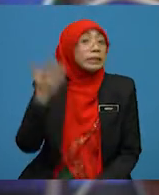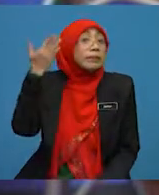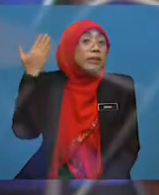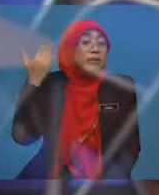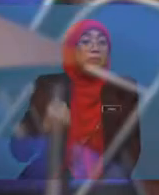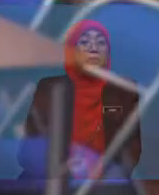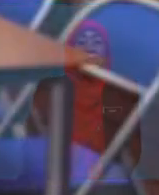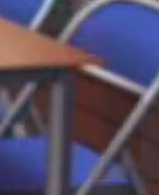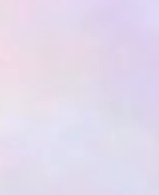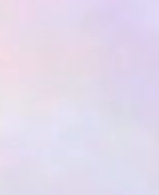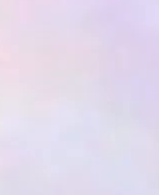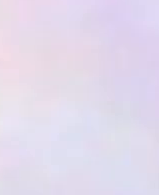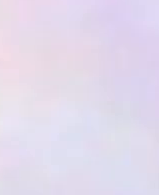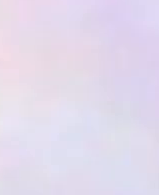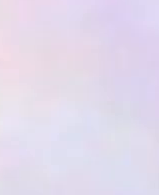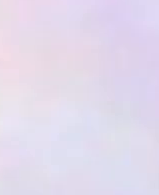tadi.